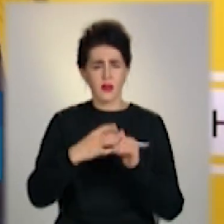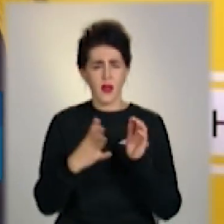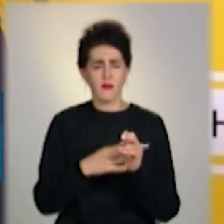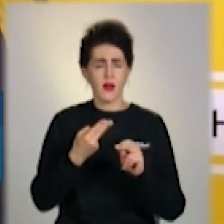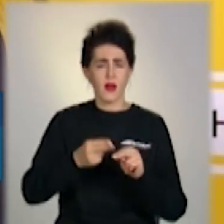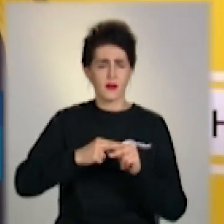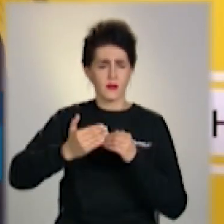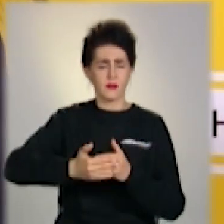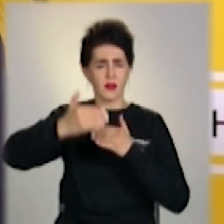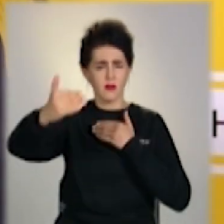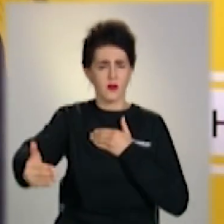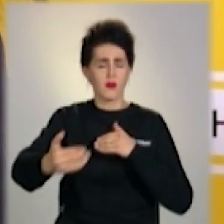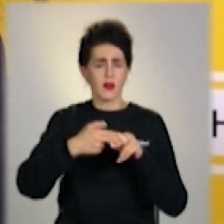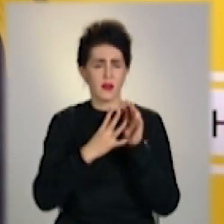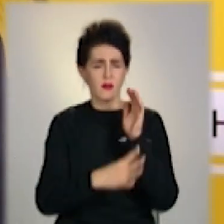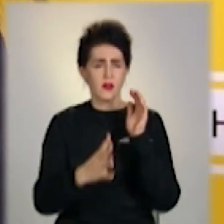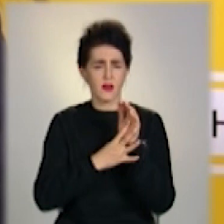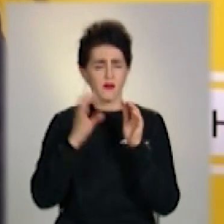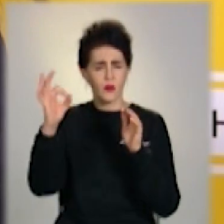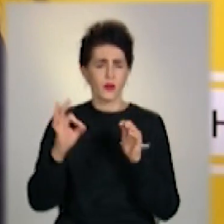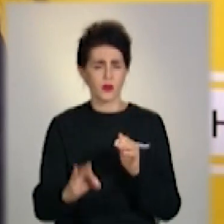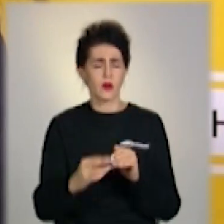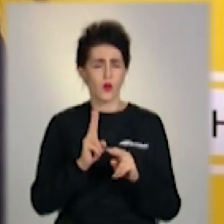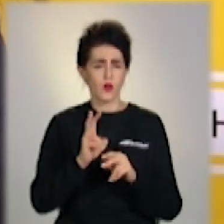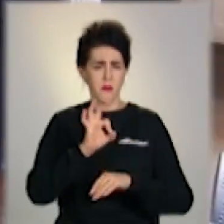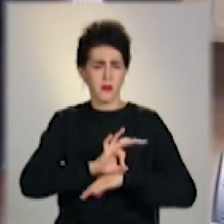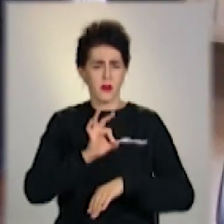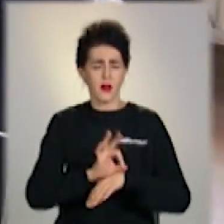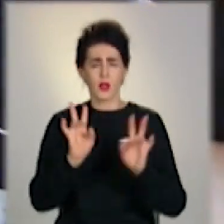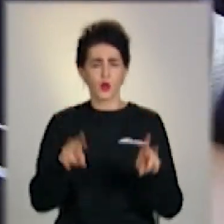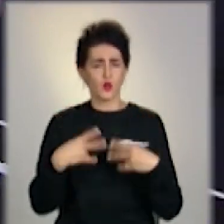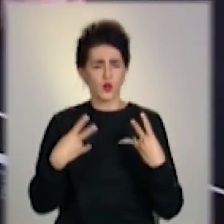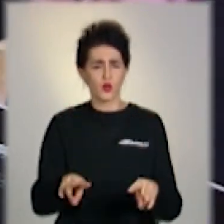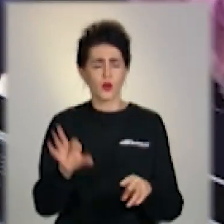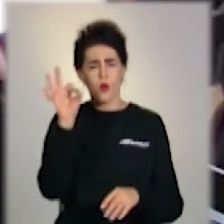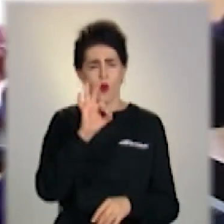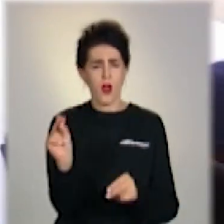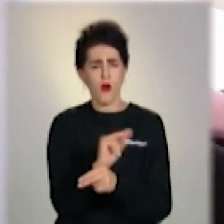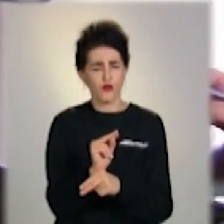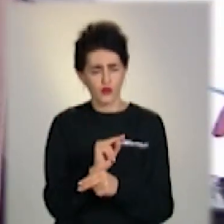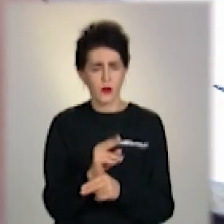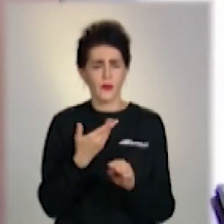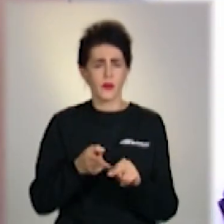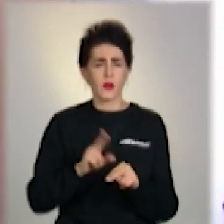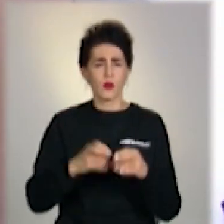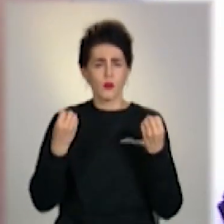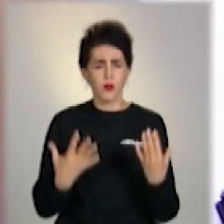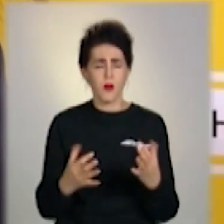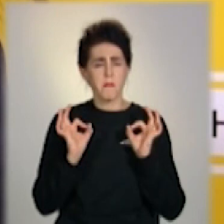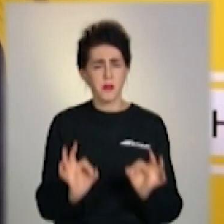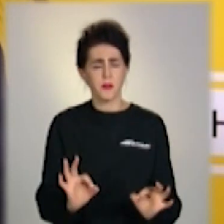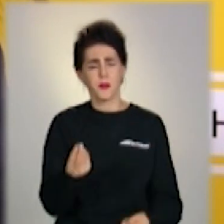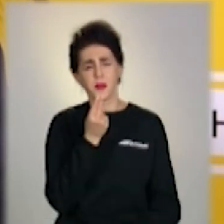етапі, 99% осіб, які захворіли, вони не потребують жодного лікування, крім адекватного